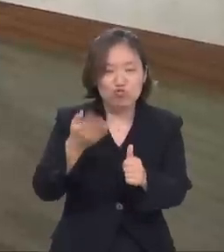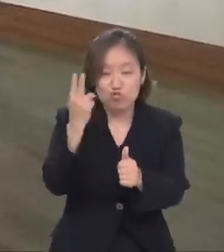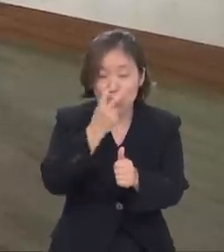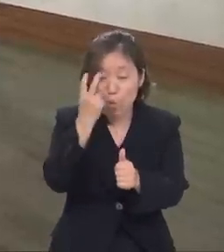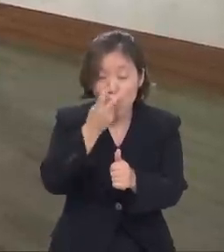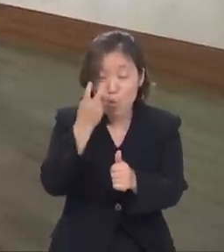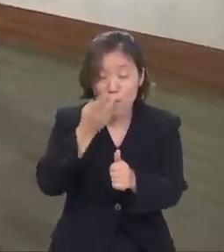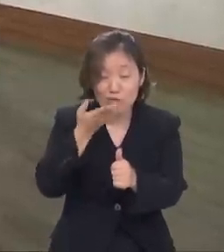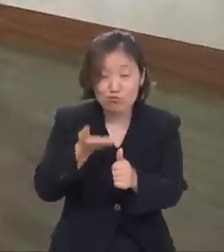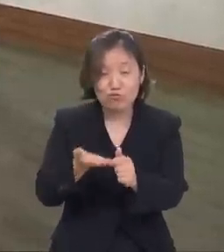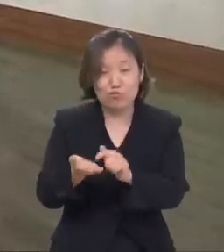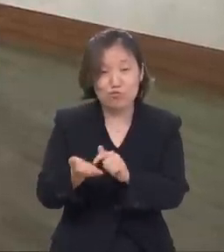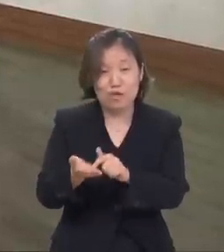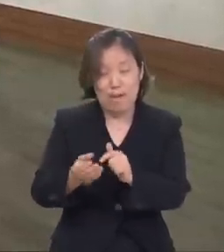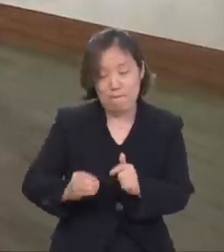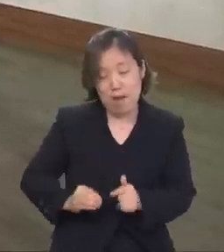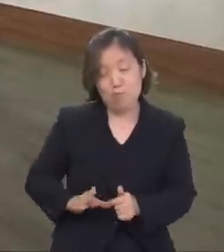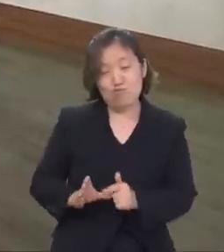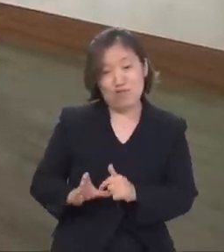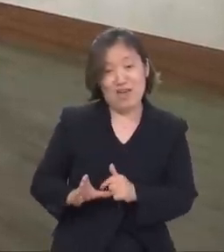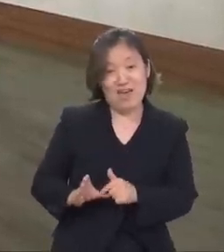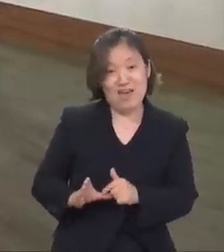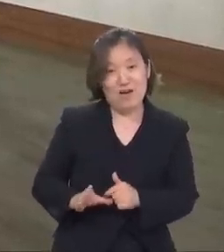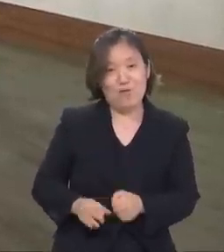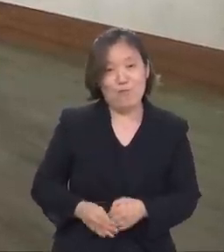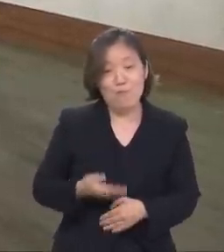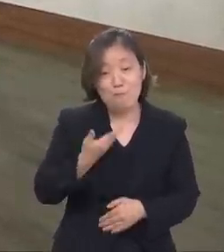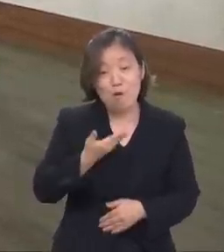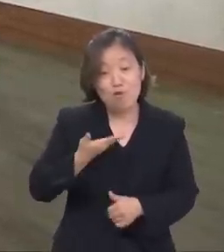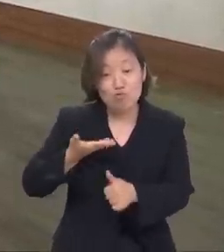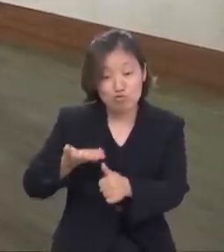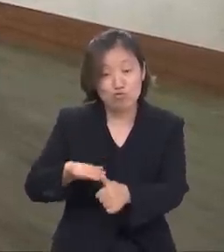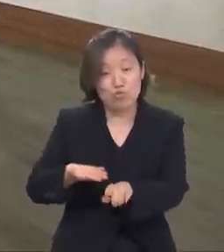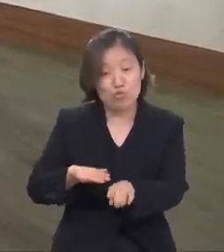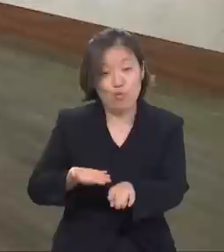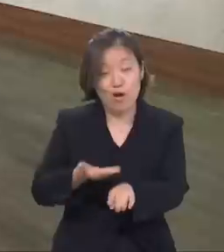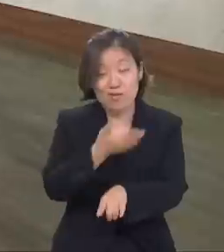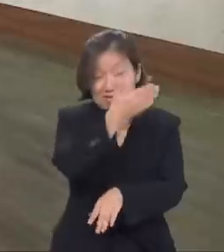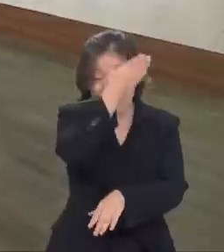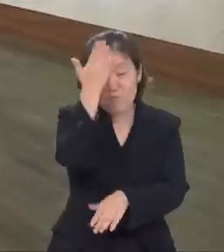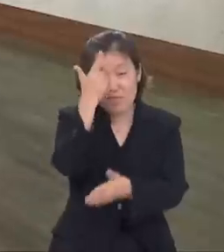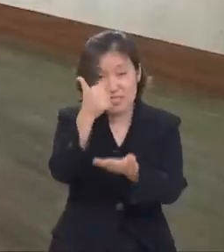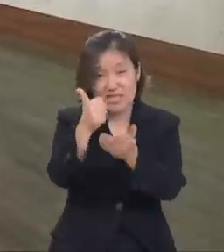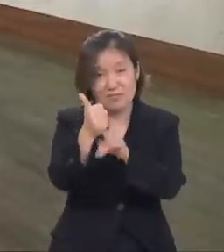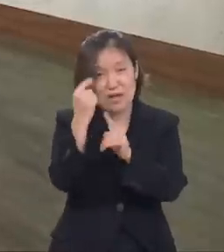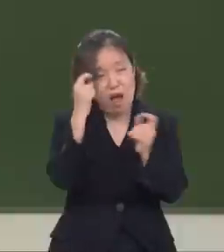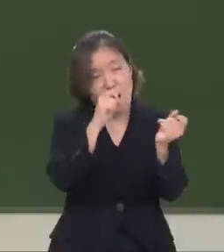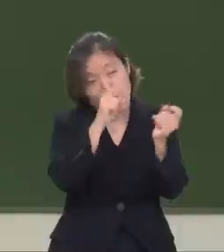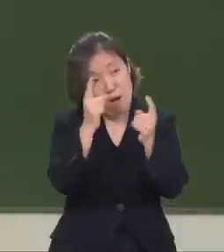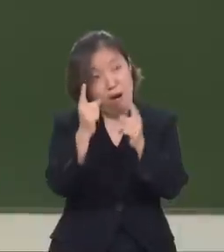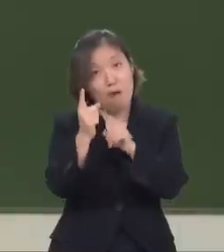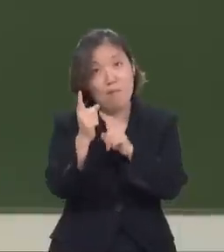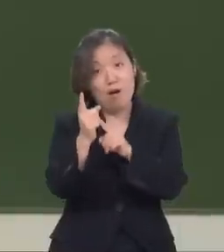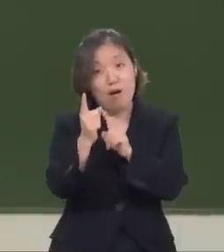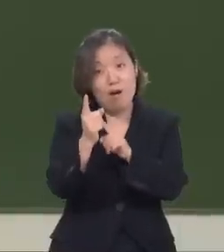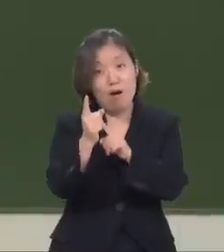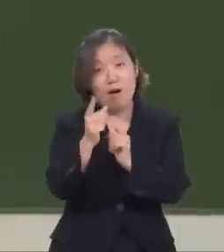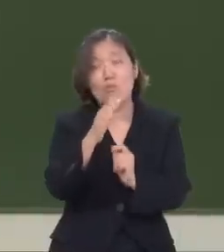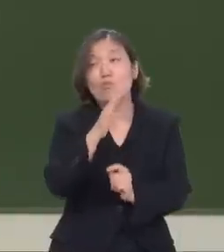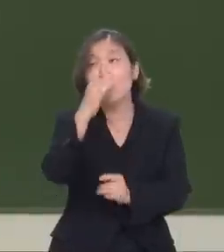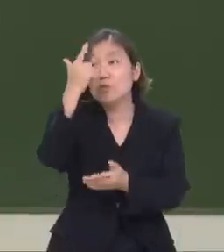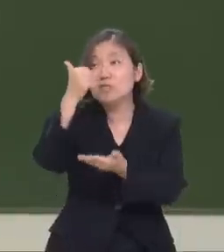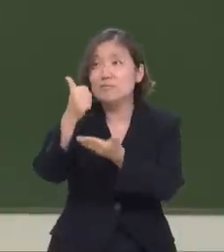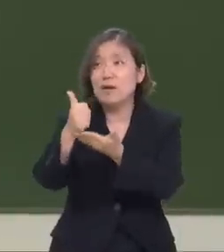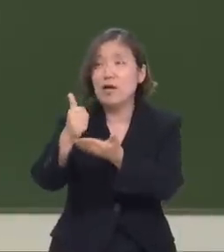줘서 배를 채우게 한 뒤에 젊은 스며 다 이제 의식을 차리면서 노스님 세